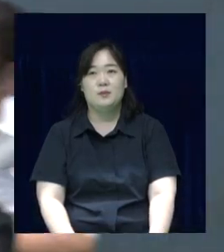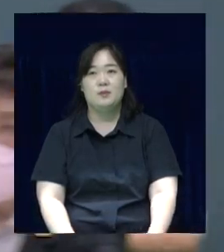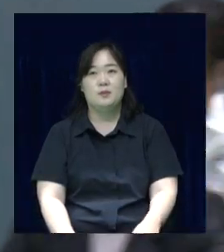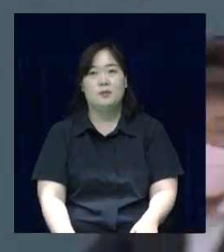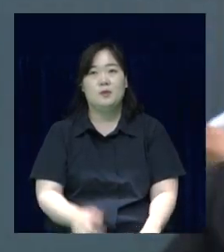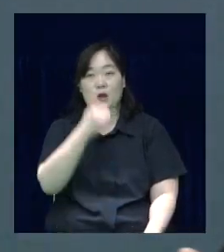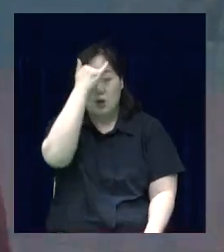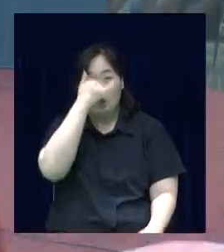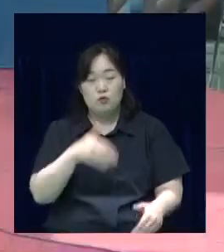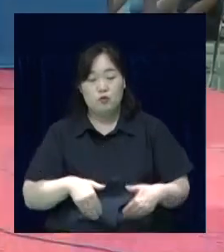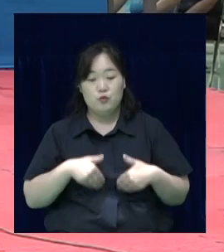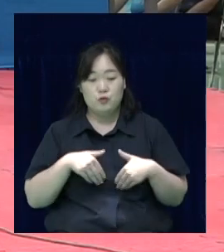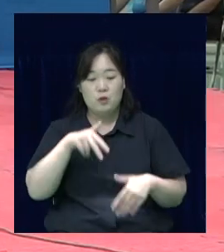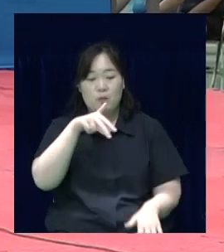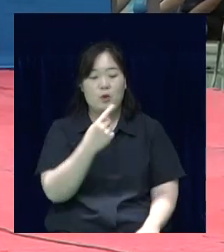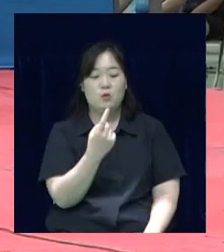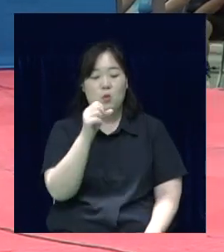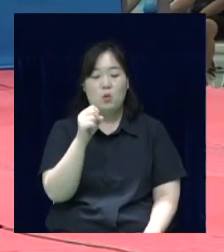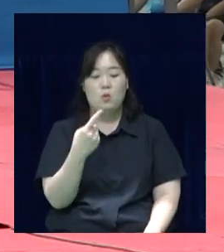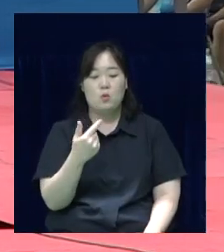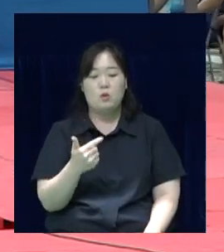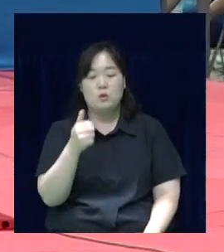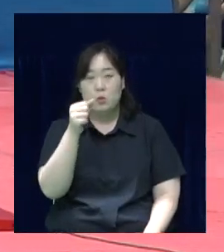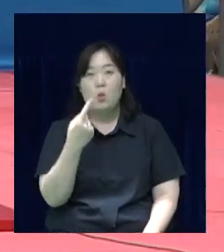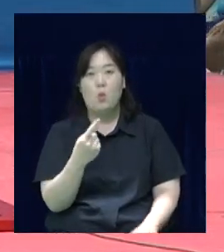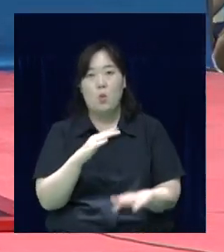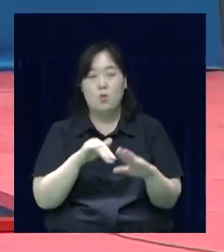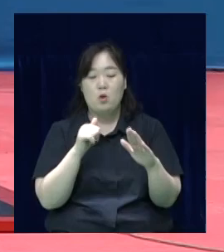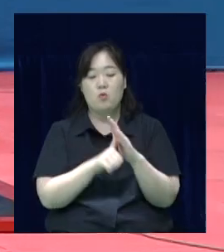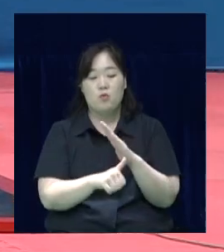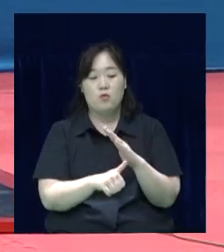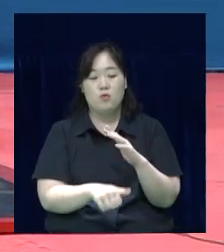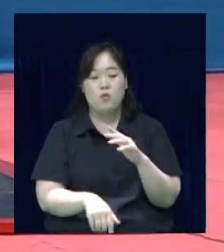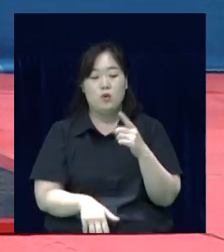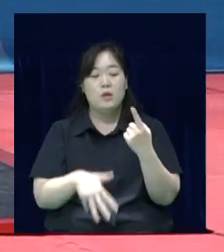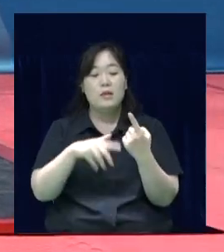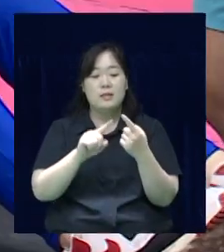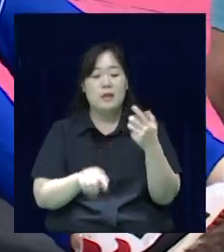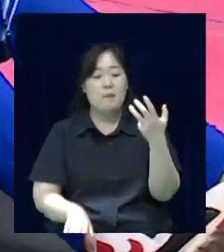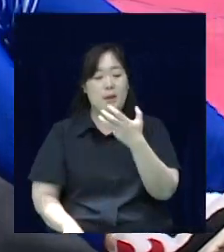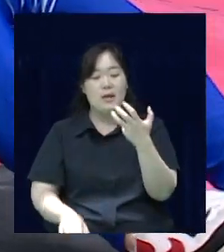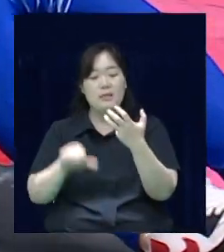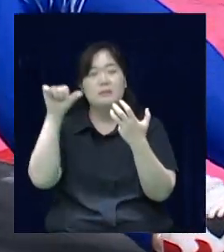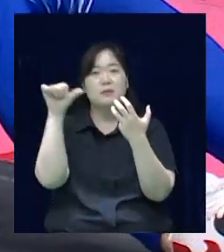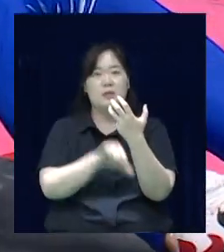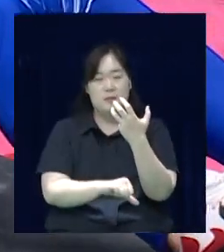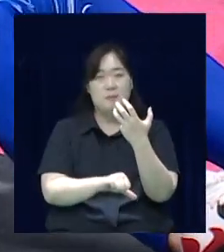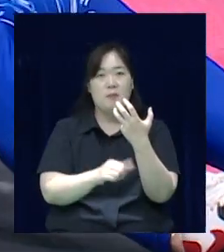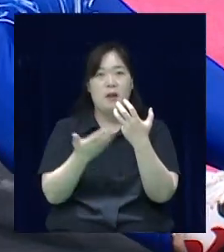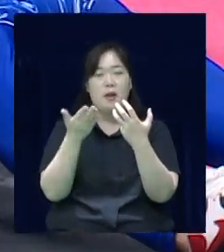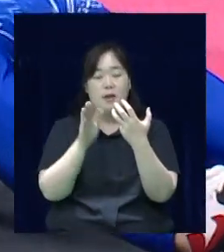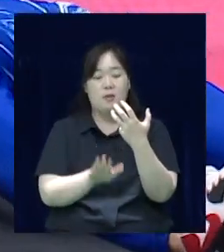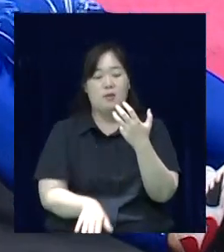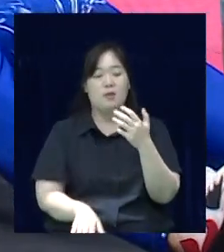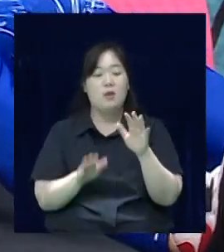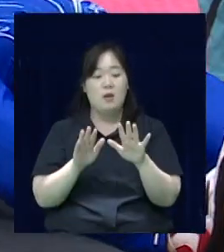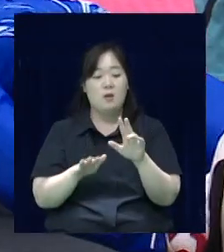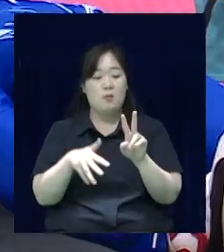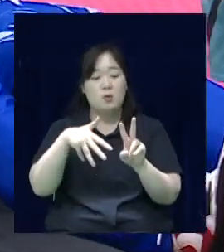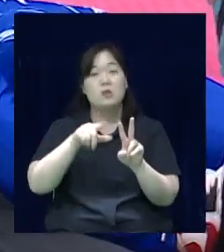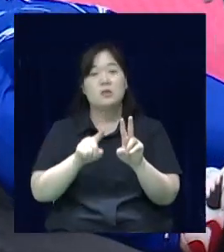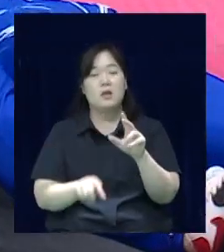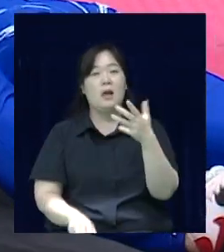충남 소속의 조은호 선수가 이어가겠습니다. 첫 번째 1차 시도는 80kg 실패로 했고요. 일단은 좀 돌아섰고요. 2차